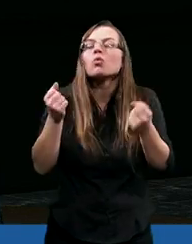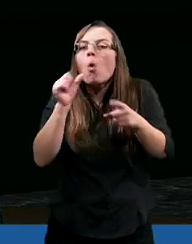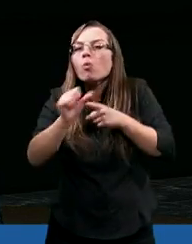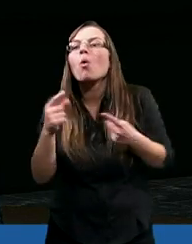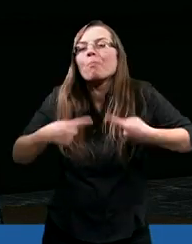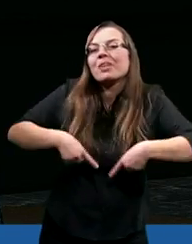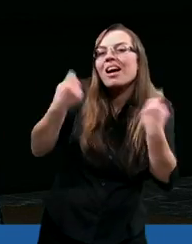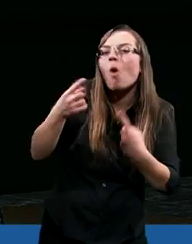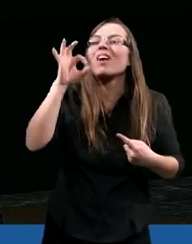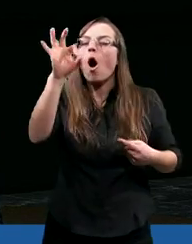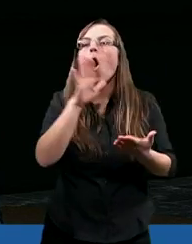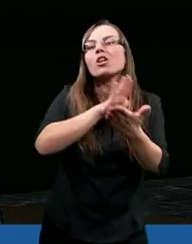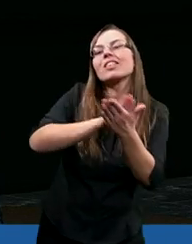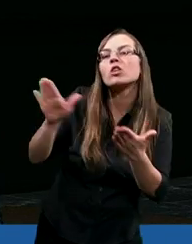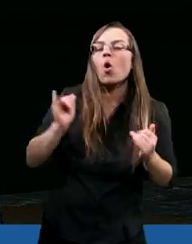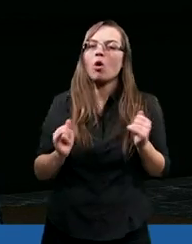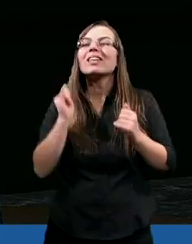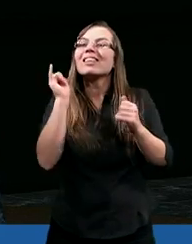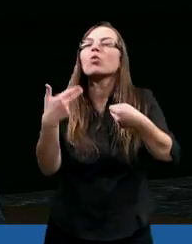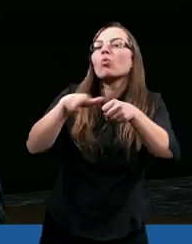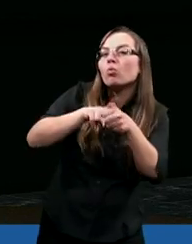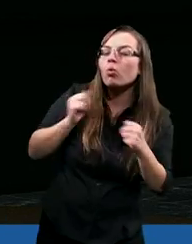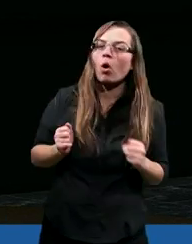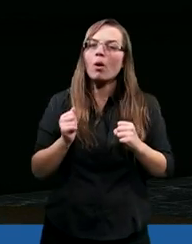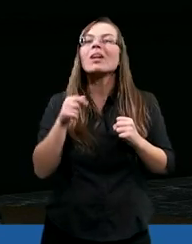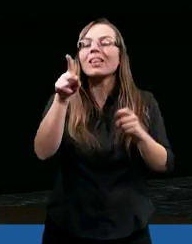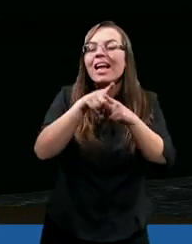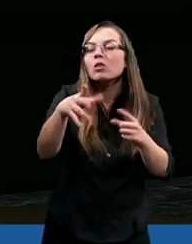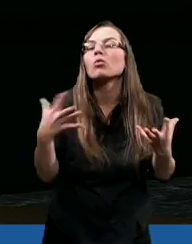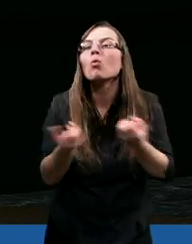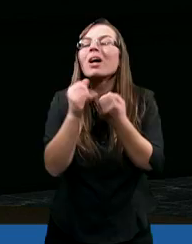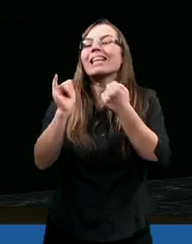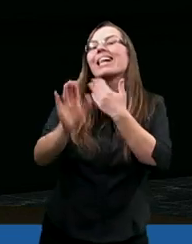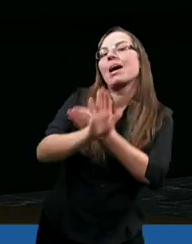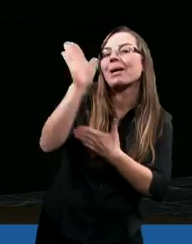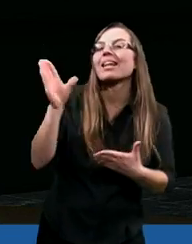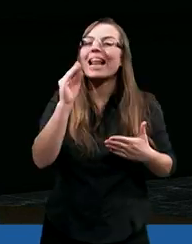przekonywane o słuszności opinii, którą Kościół reprezentuje.